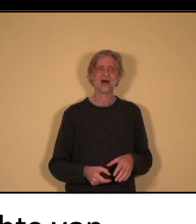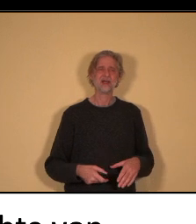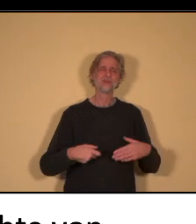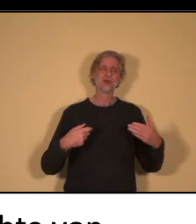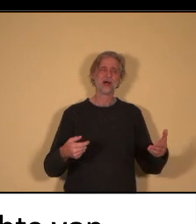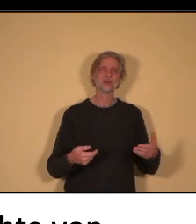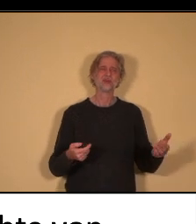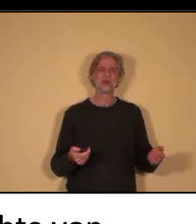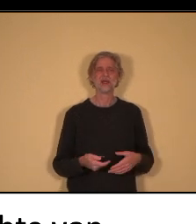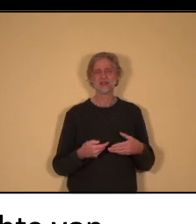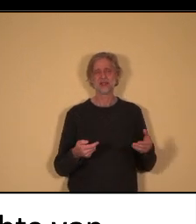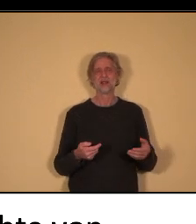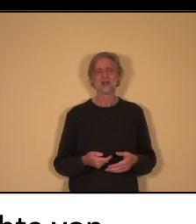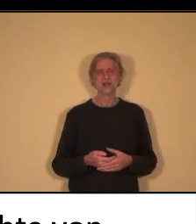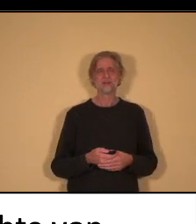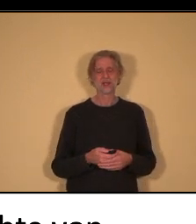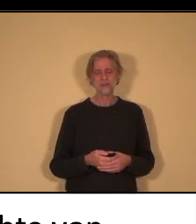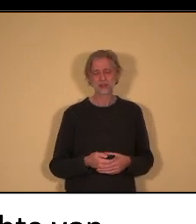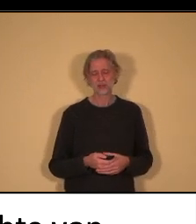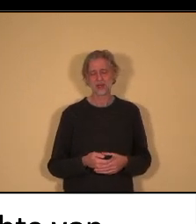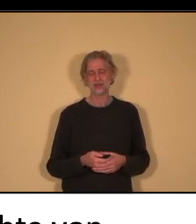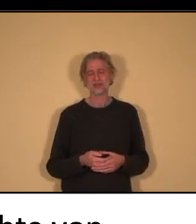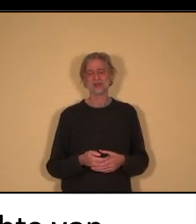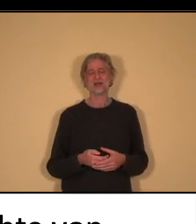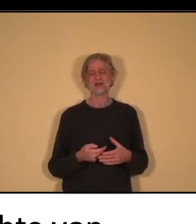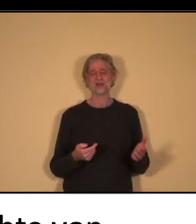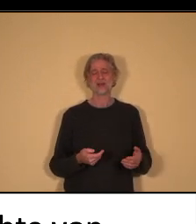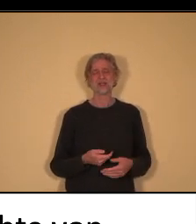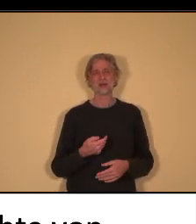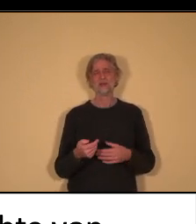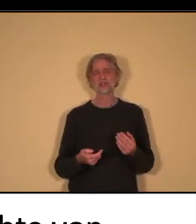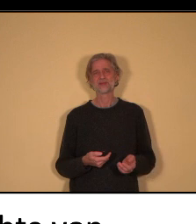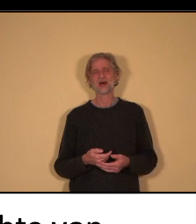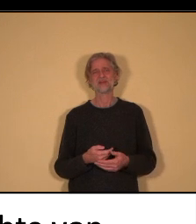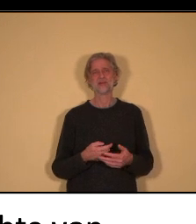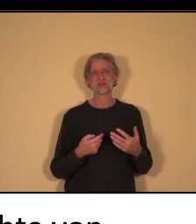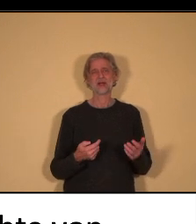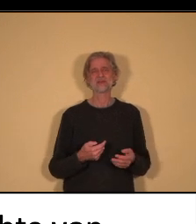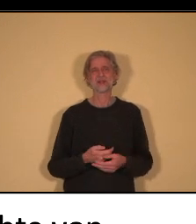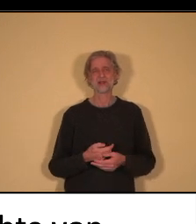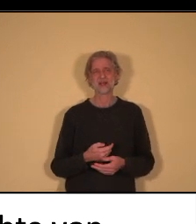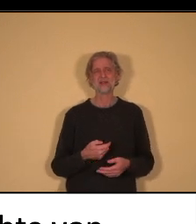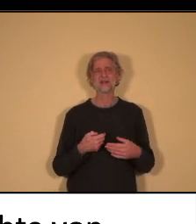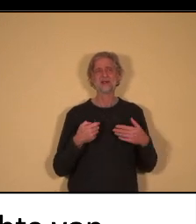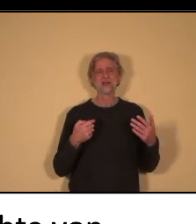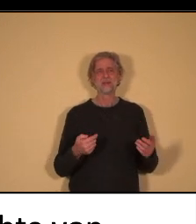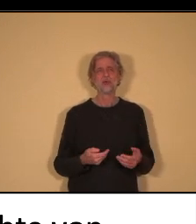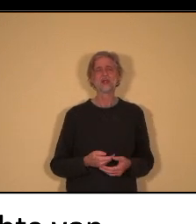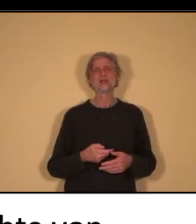Prozesse einführen, außer solcher, die klimaneutral sind. Also dieser Methanol-Wirtschaftskreislauf ist eine ganz